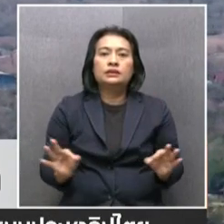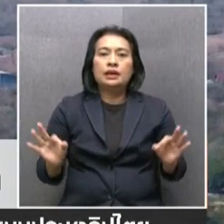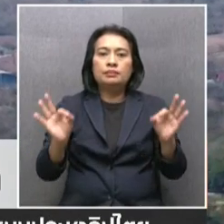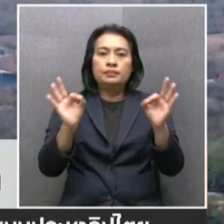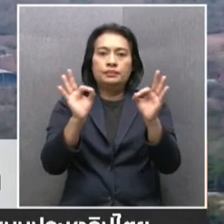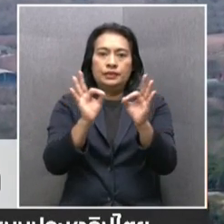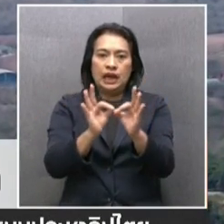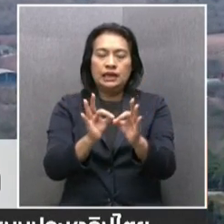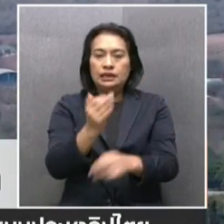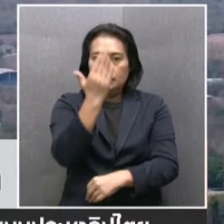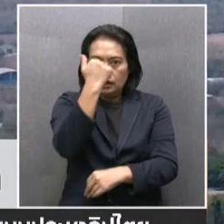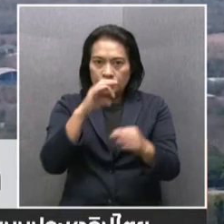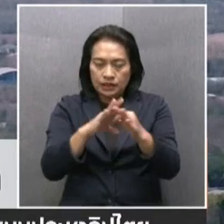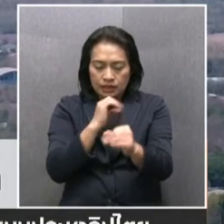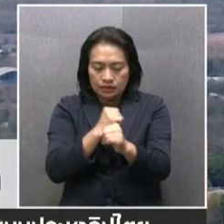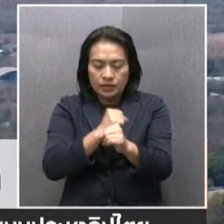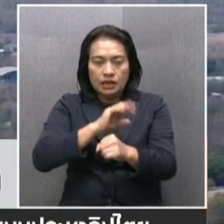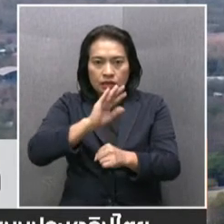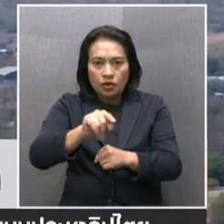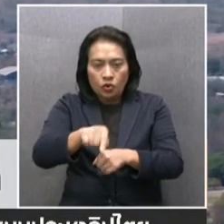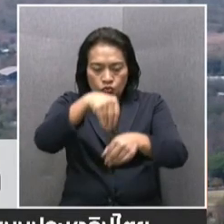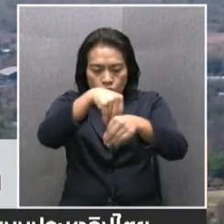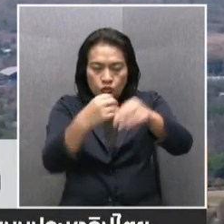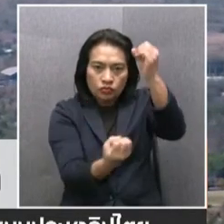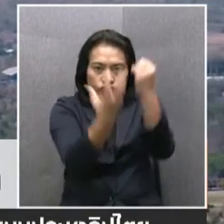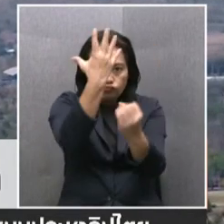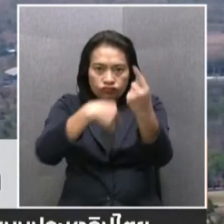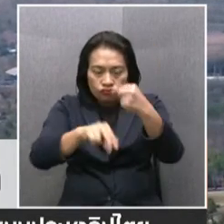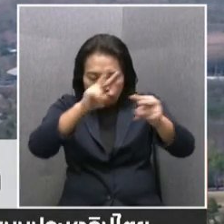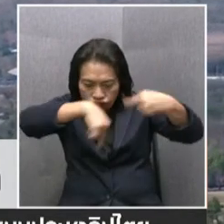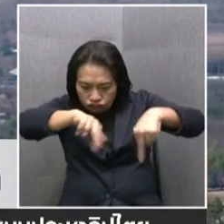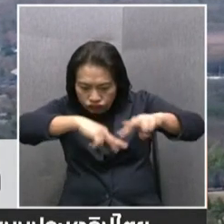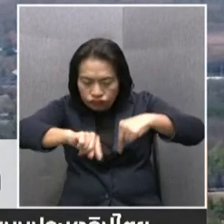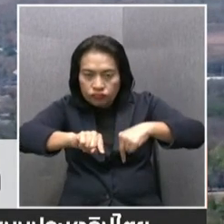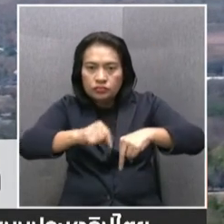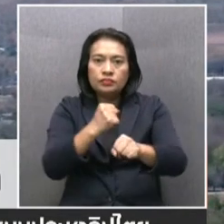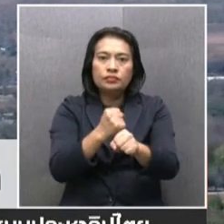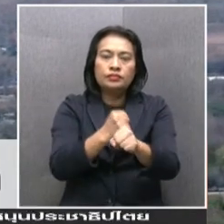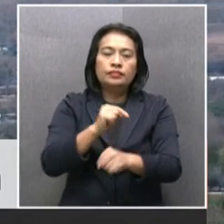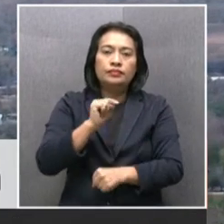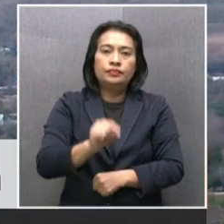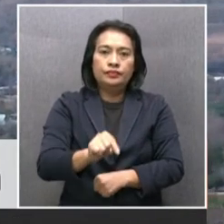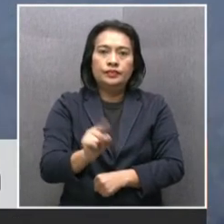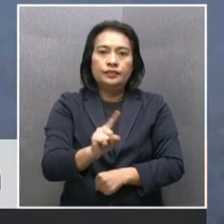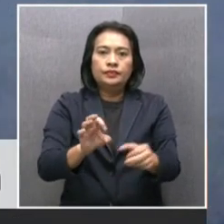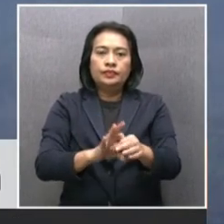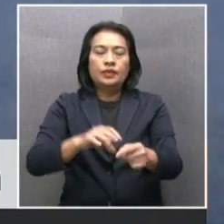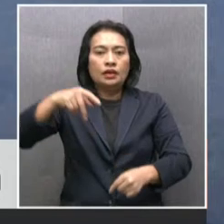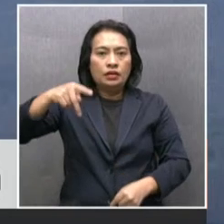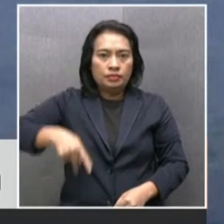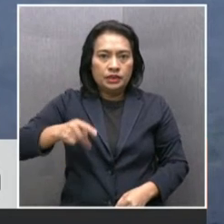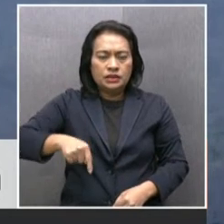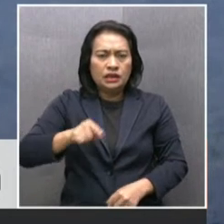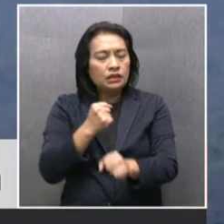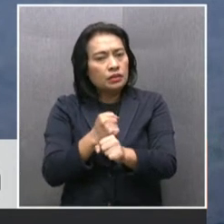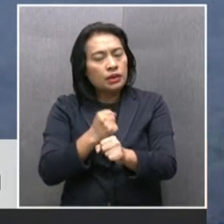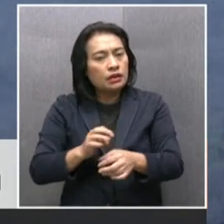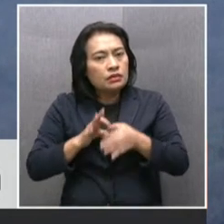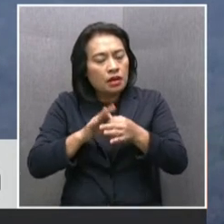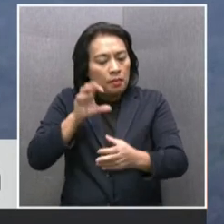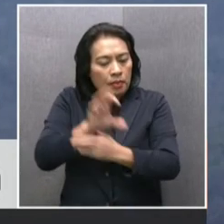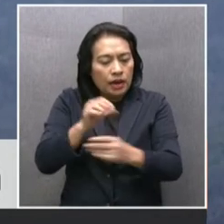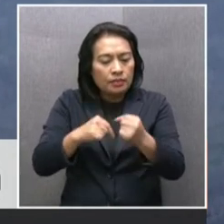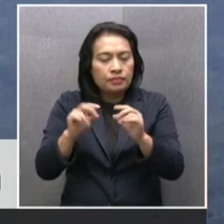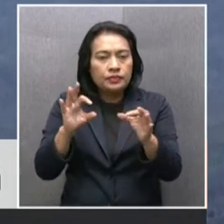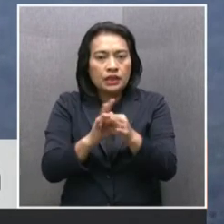ากเนื่องจากการปฏิบัติงานภาคสนามและการอยู่ในพื้นที่ป่าเป็นงานที่มีลักษณะพิเศษเกี่ยวข้องกับการบังคับใช้กฎ